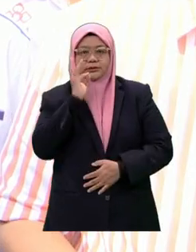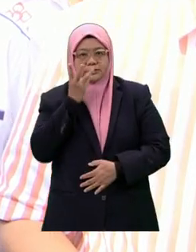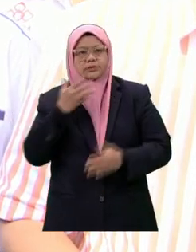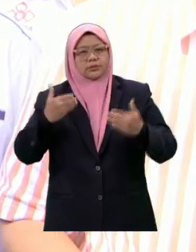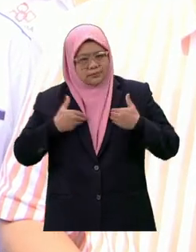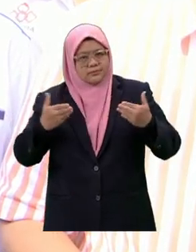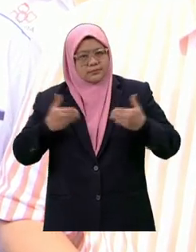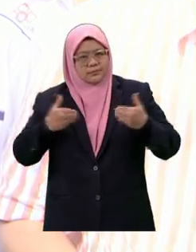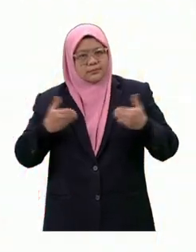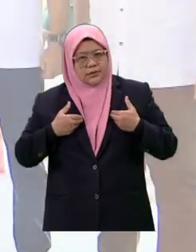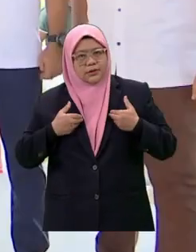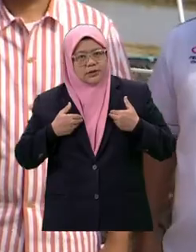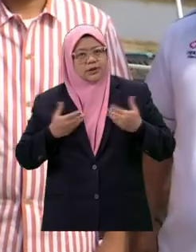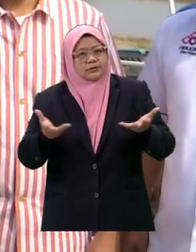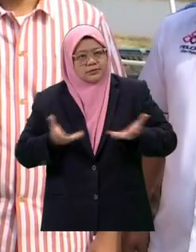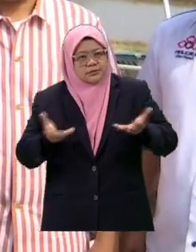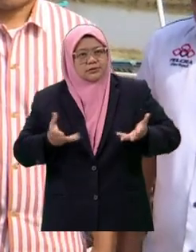dalam dalam pasaran